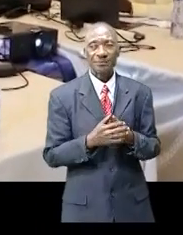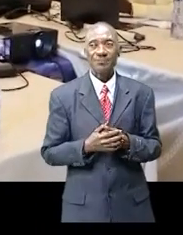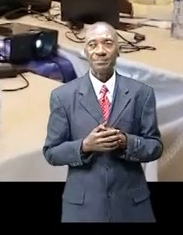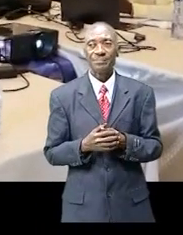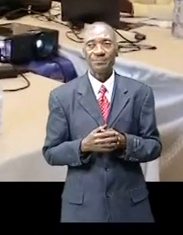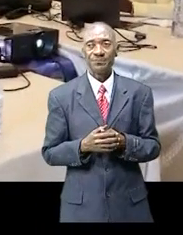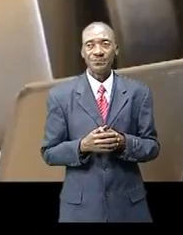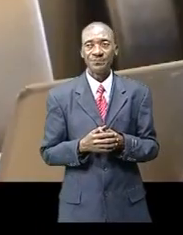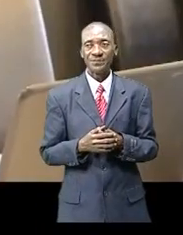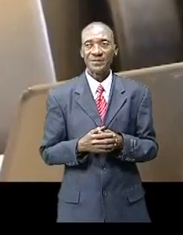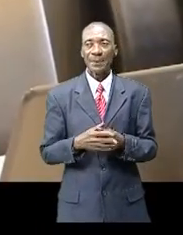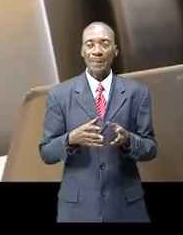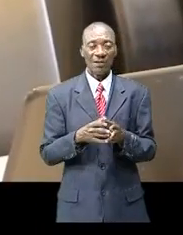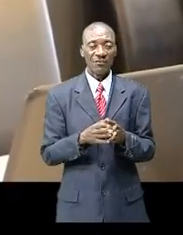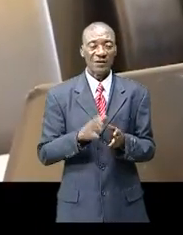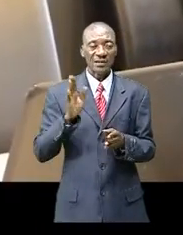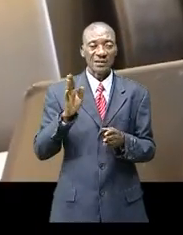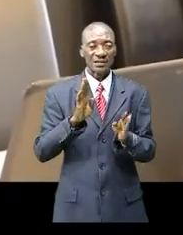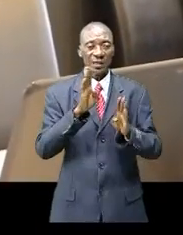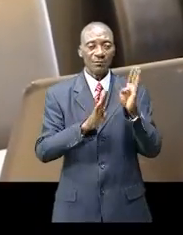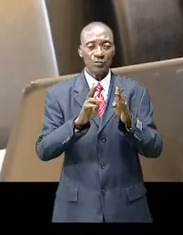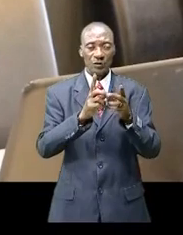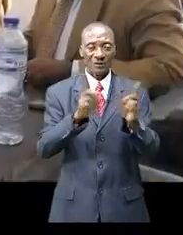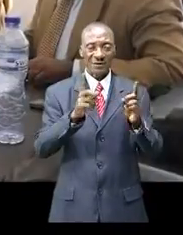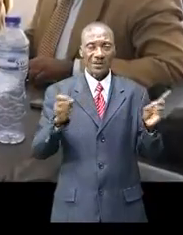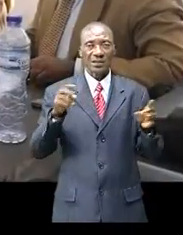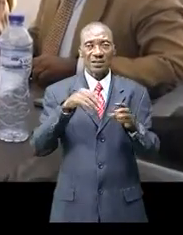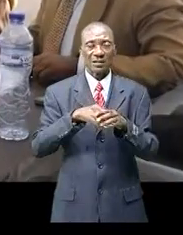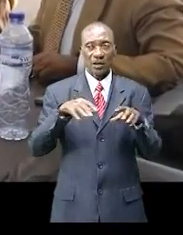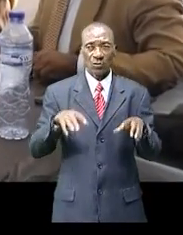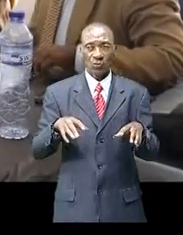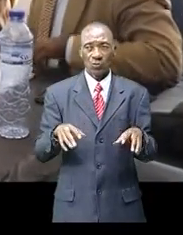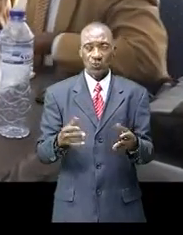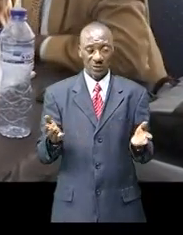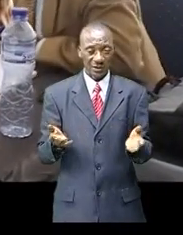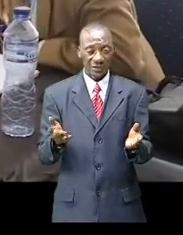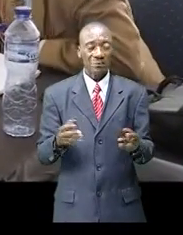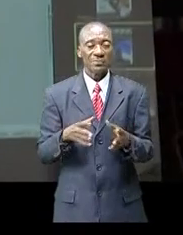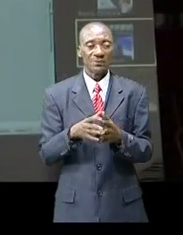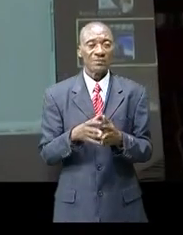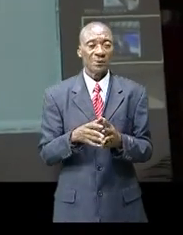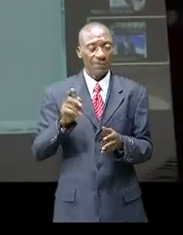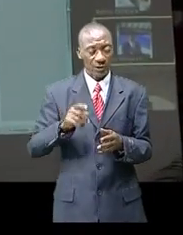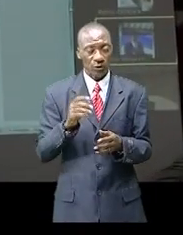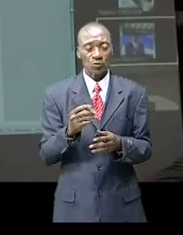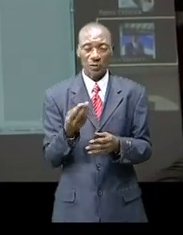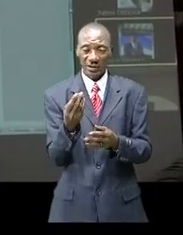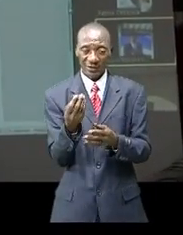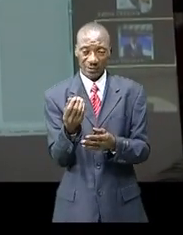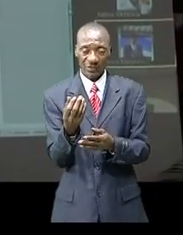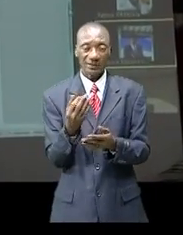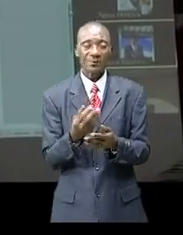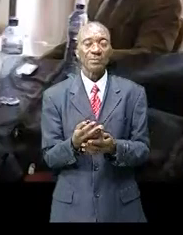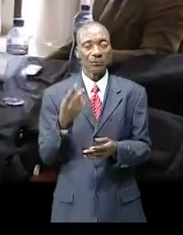Malgré sa biodiversité très riche, la République démocratique du Congo a besoin des moyens financiers nécessaires pour faire face